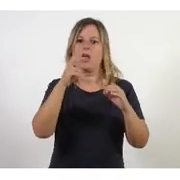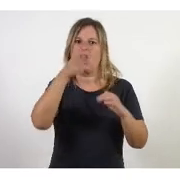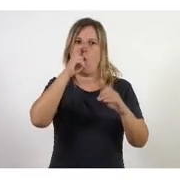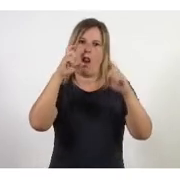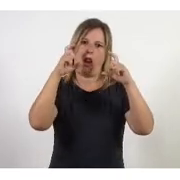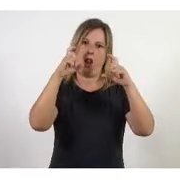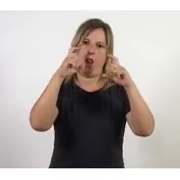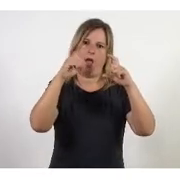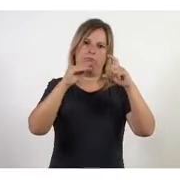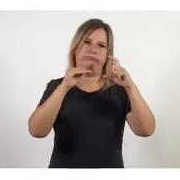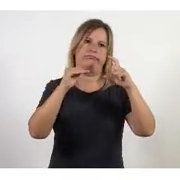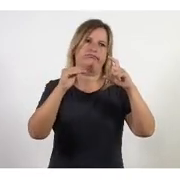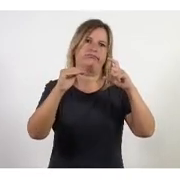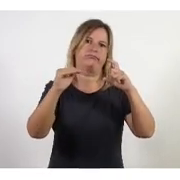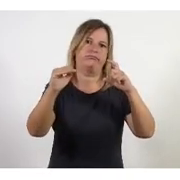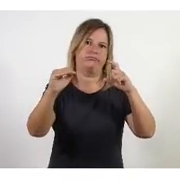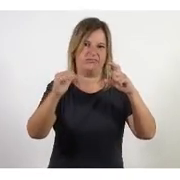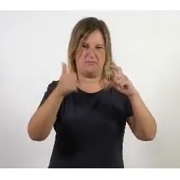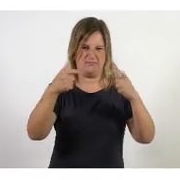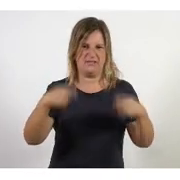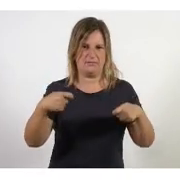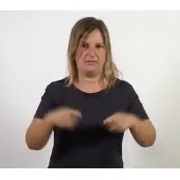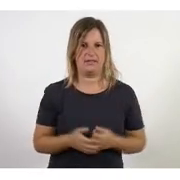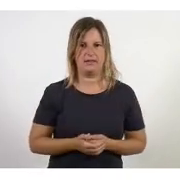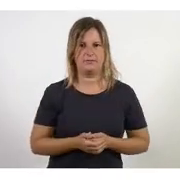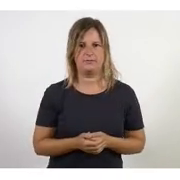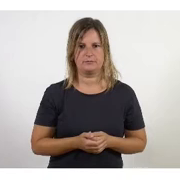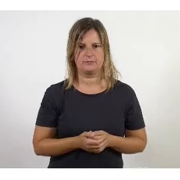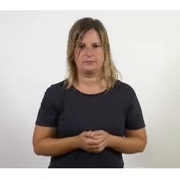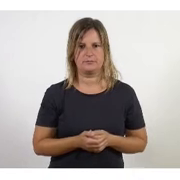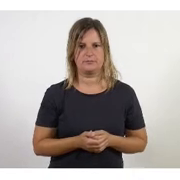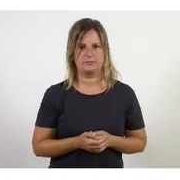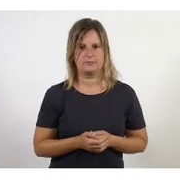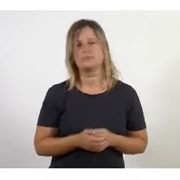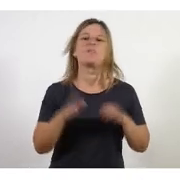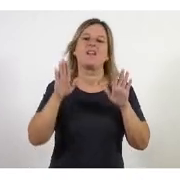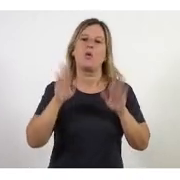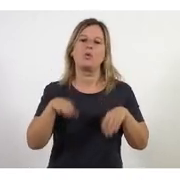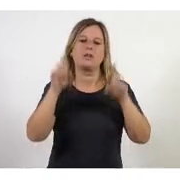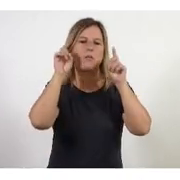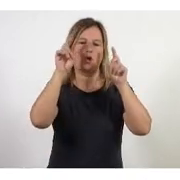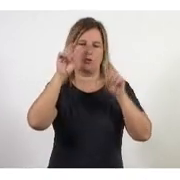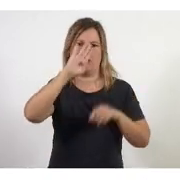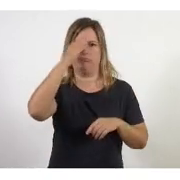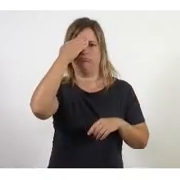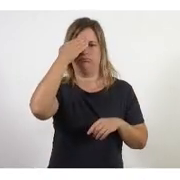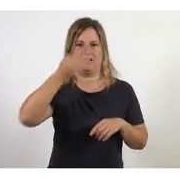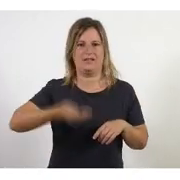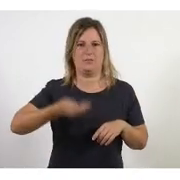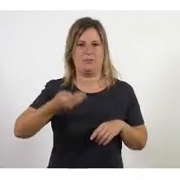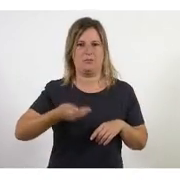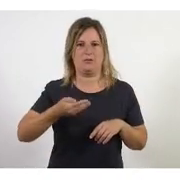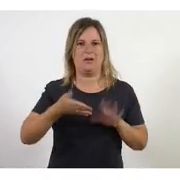vídeo una mica més pla. I per últim, i el consell potser més important, i per això el deixo al